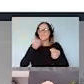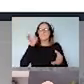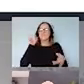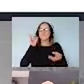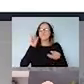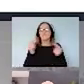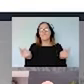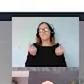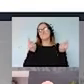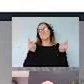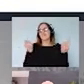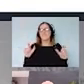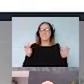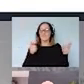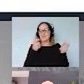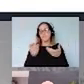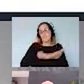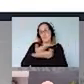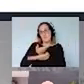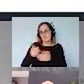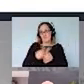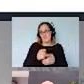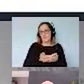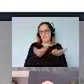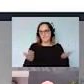dwie propozycje też dla Państwa